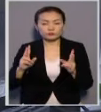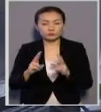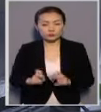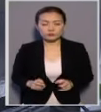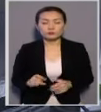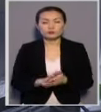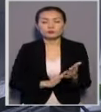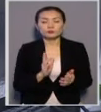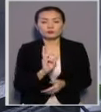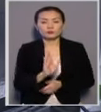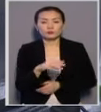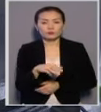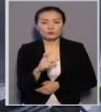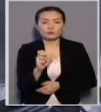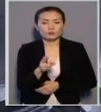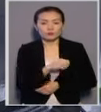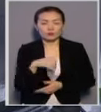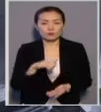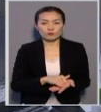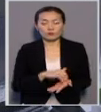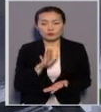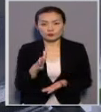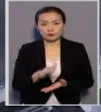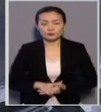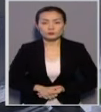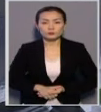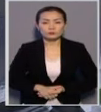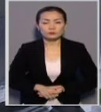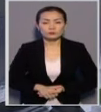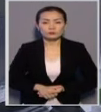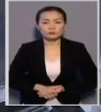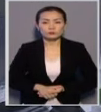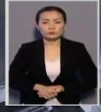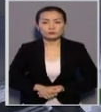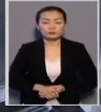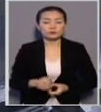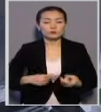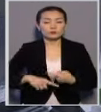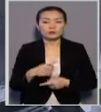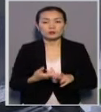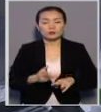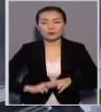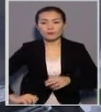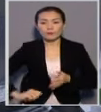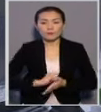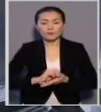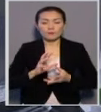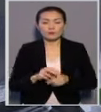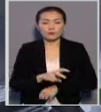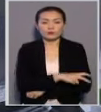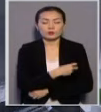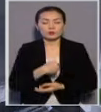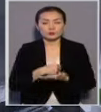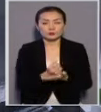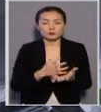Сосын оны фтекке барып, өздері енгізеді индивидуальный программа реабилитацияға. Сосын бізден келіп, сол берілген құралдарды, врач назначит